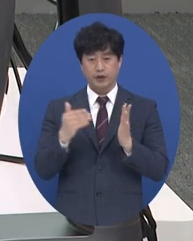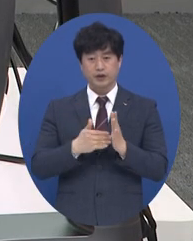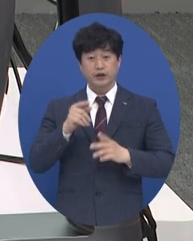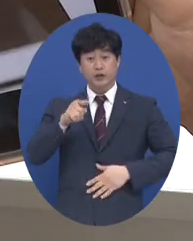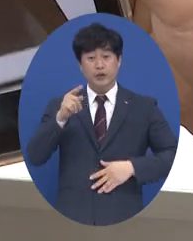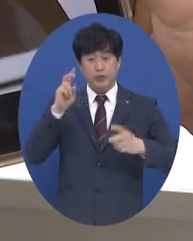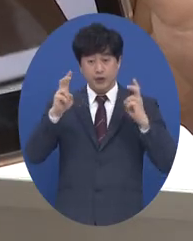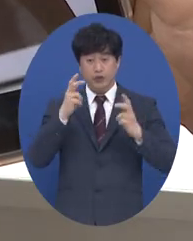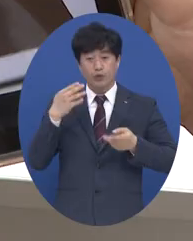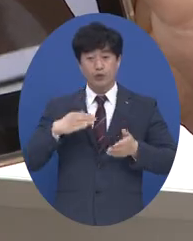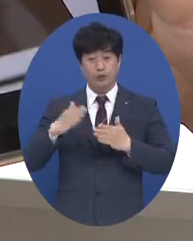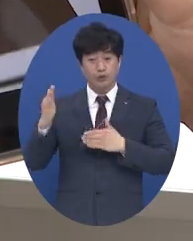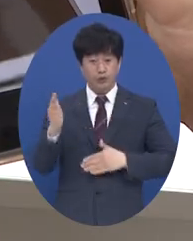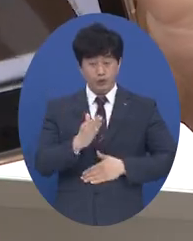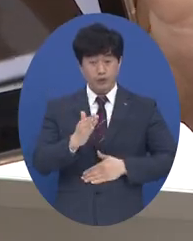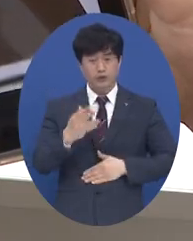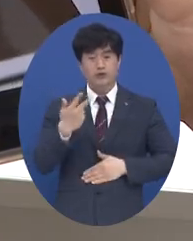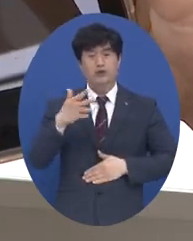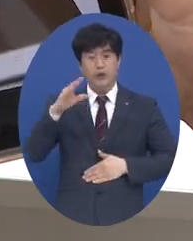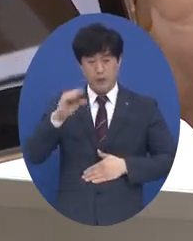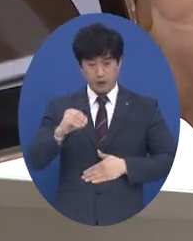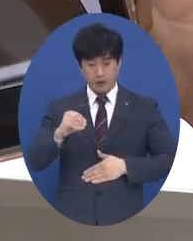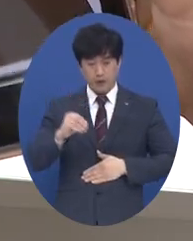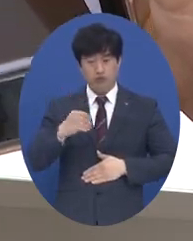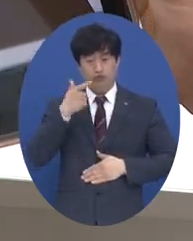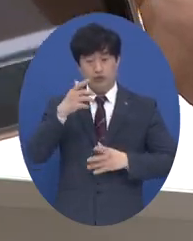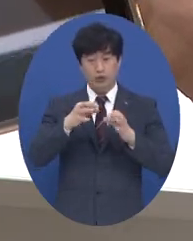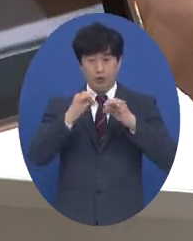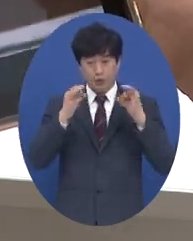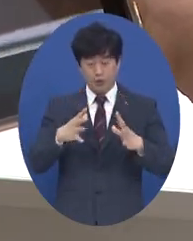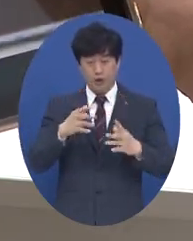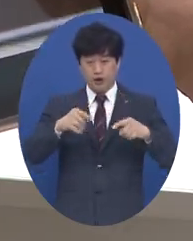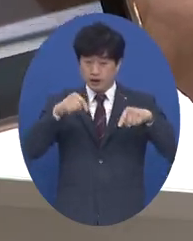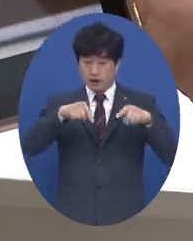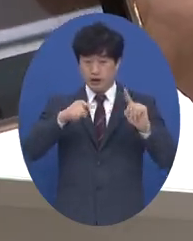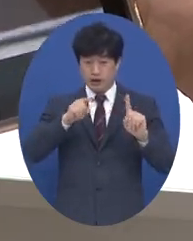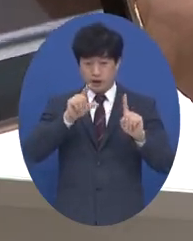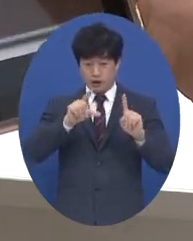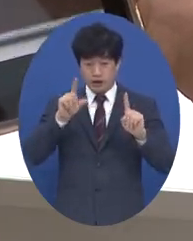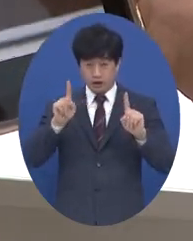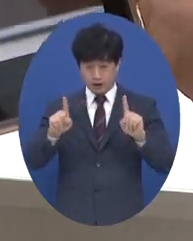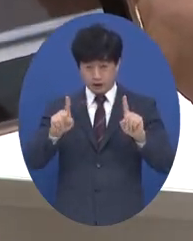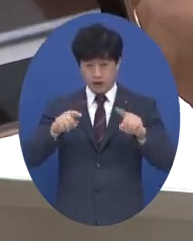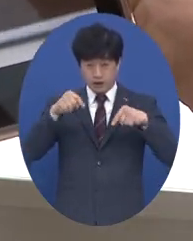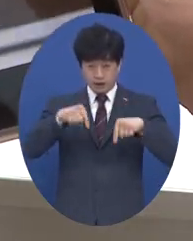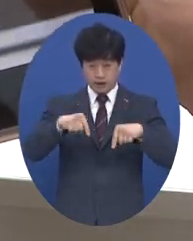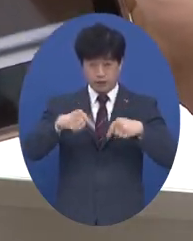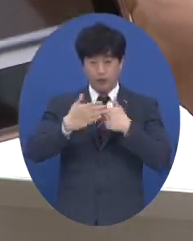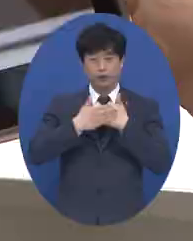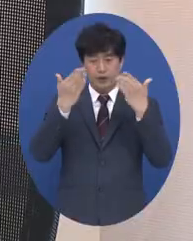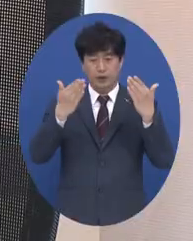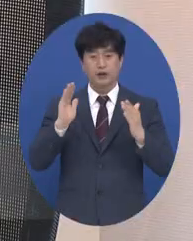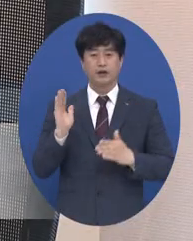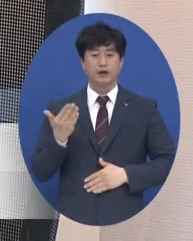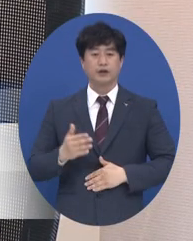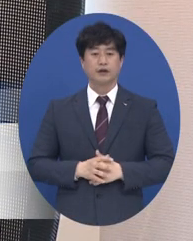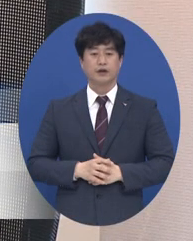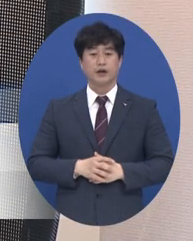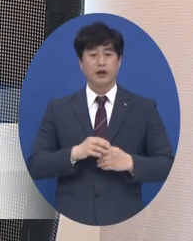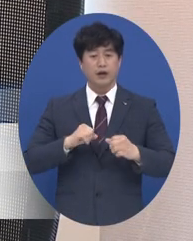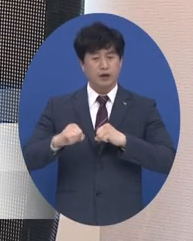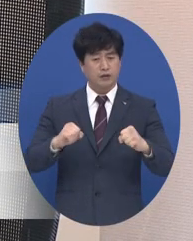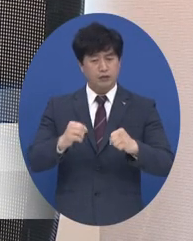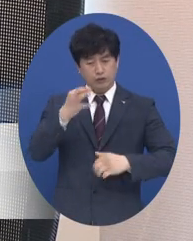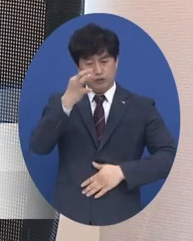기업은 경기도 로부터 개발 자금 7 1000만원과 6개월에 걸친 일대일 멘토링을 비롯한 지원 들을 받게 됩니다 진행하려는